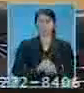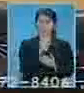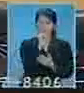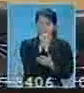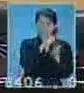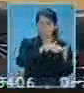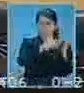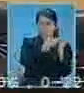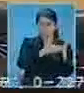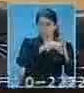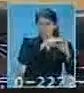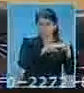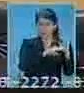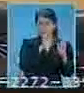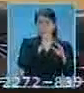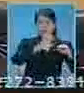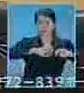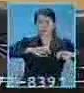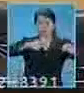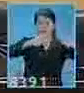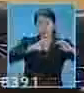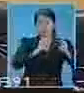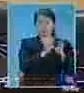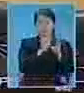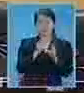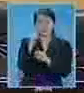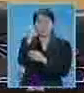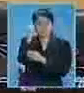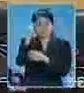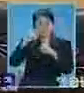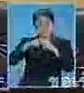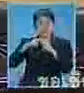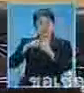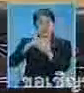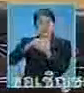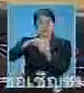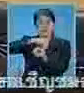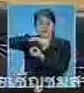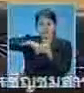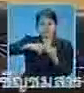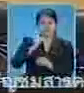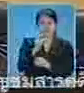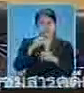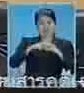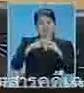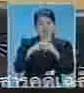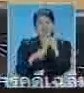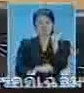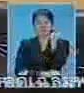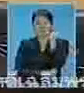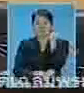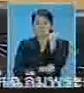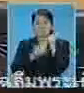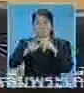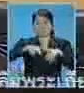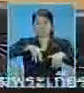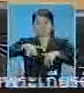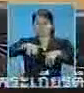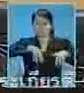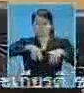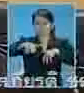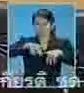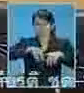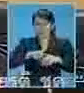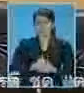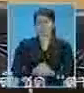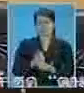บายของทางรัฐบาลแนวคิดในการแก้ไขปัญหาเศรษฐกิจโดยเฉพาะปัญหาความยากจนของพี่น้องประชาชนที่มีความแตกต่างอย่าง